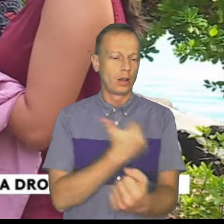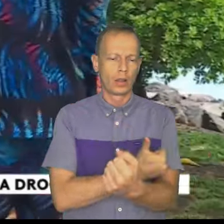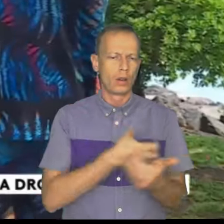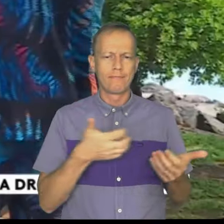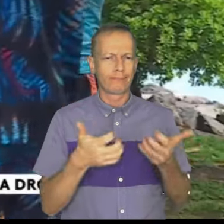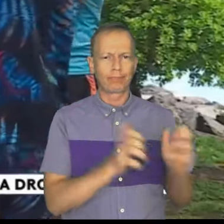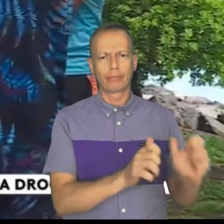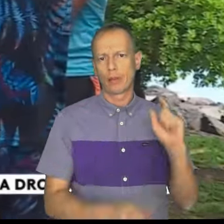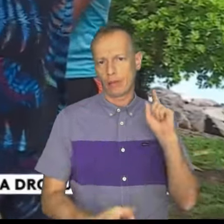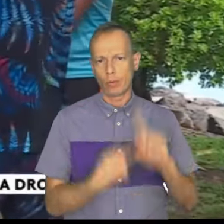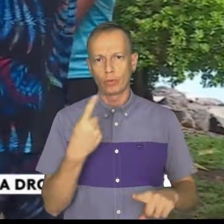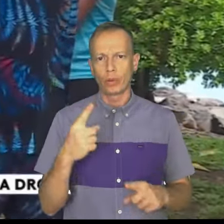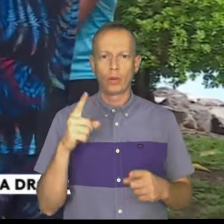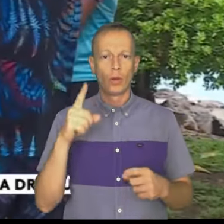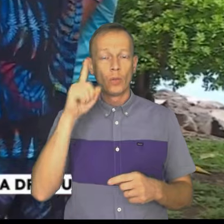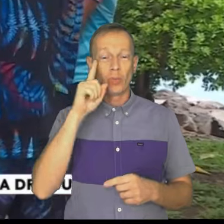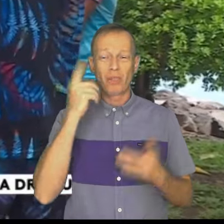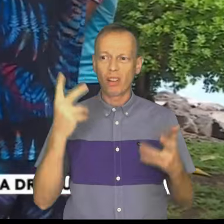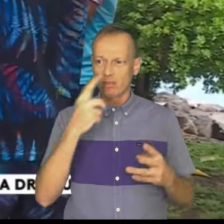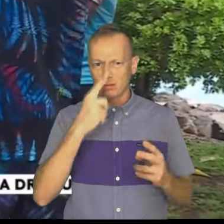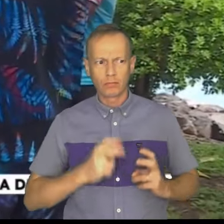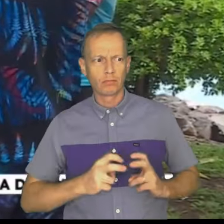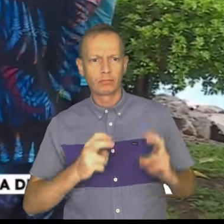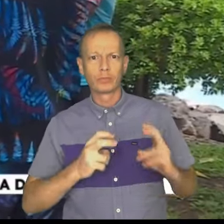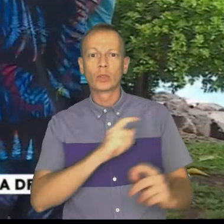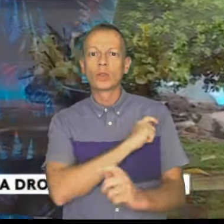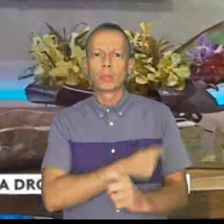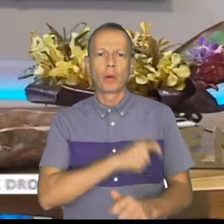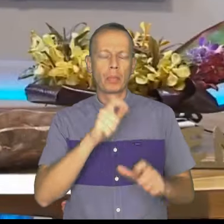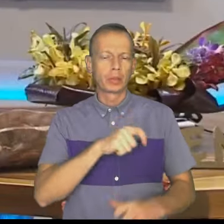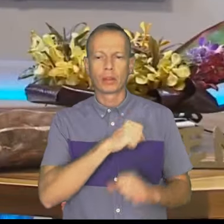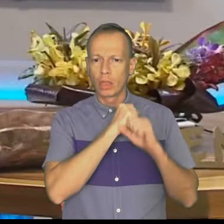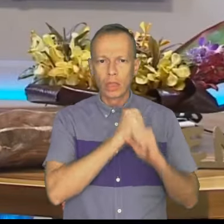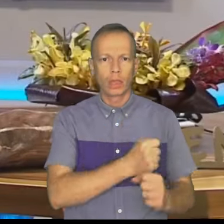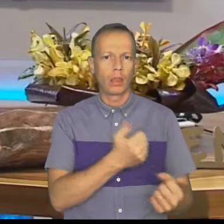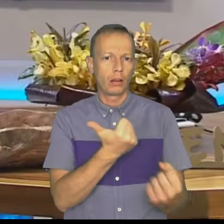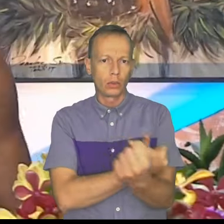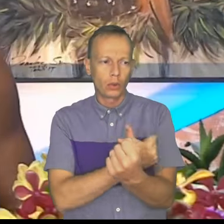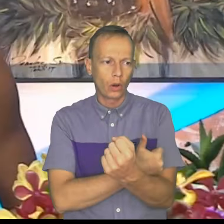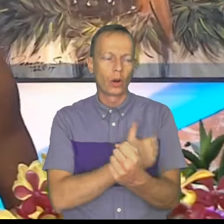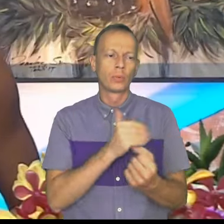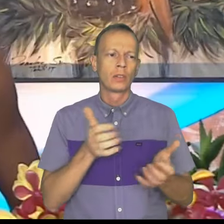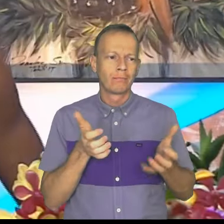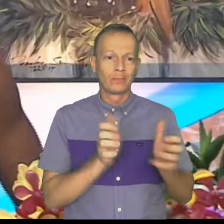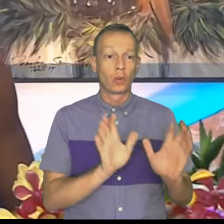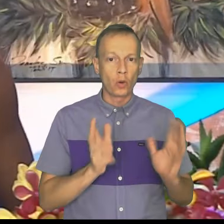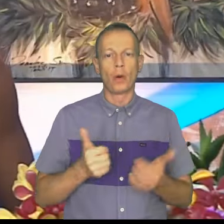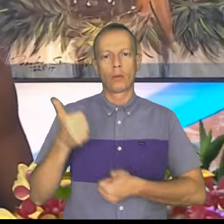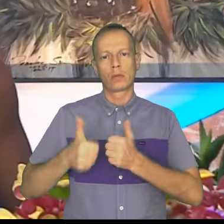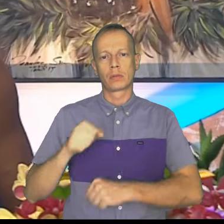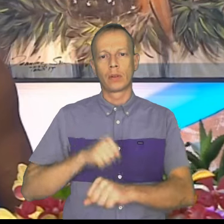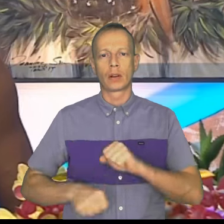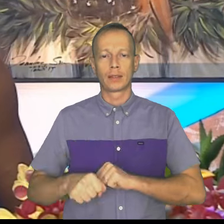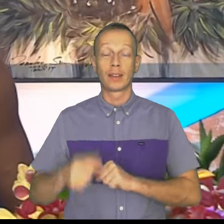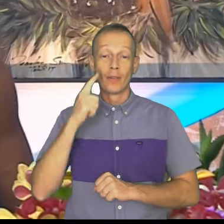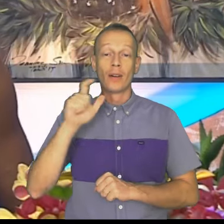but étant de lutter contre la recrudescence des drogues dans le milieu sportif. On écoute Billy Toupea, justement au micro de Kali